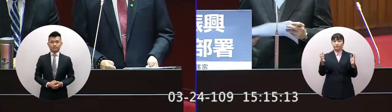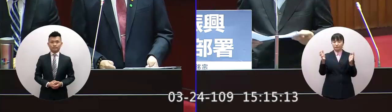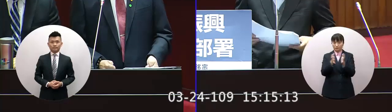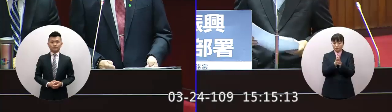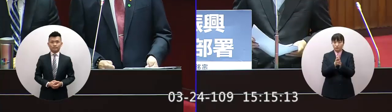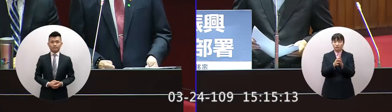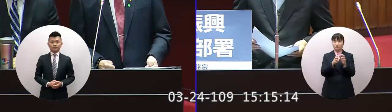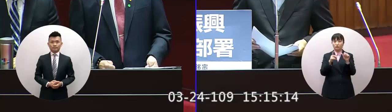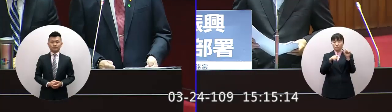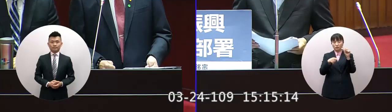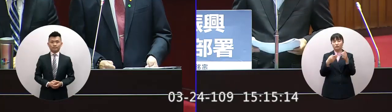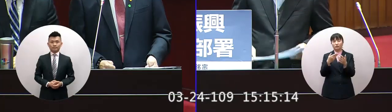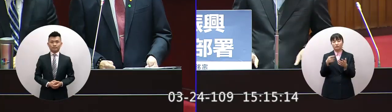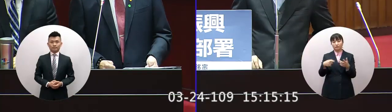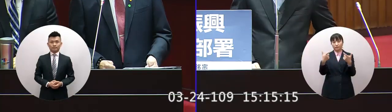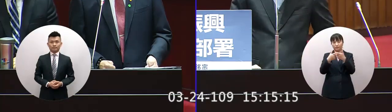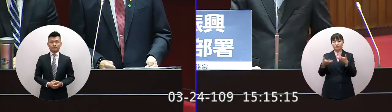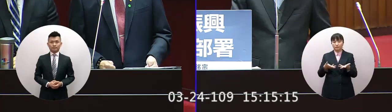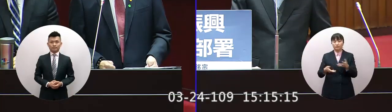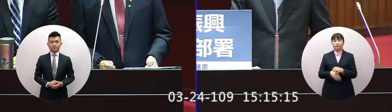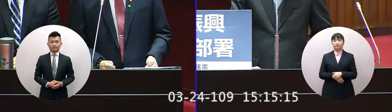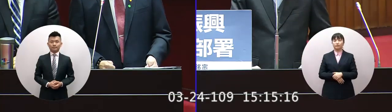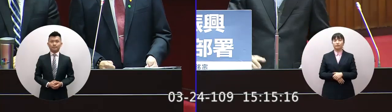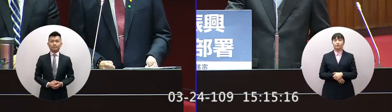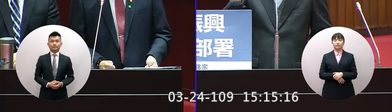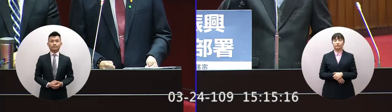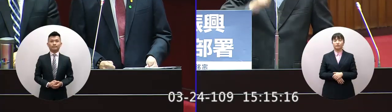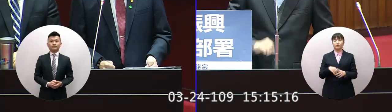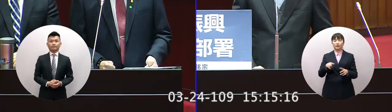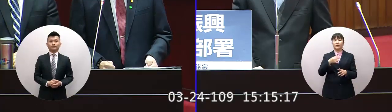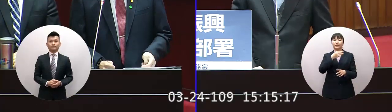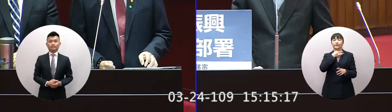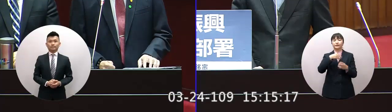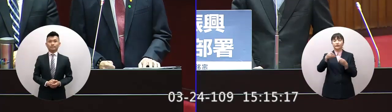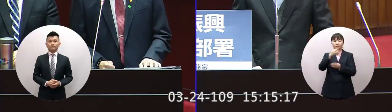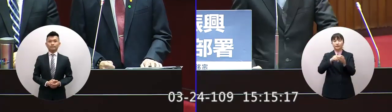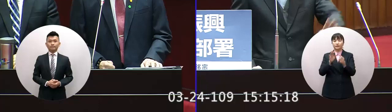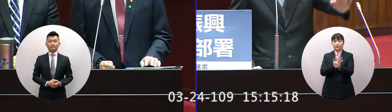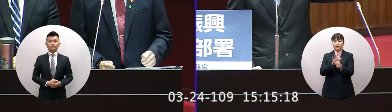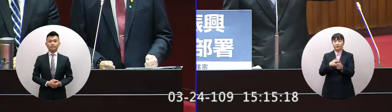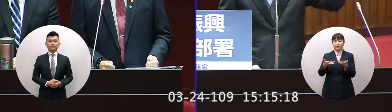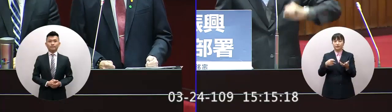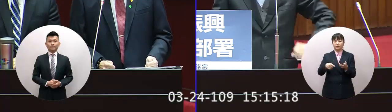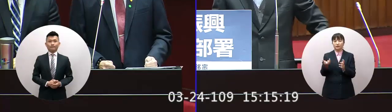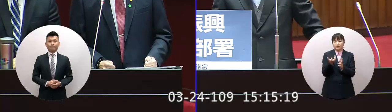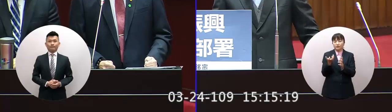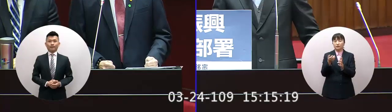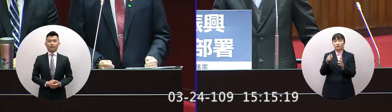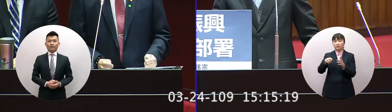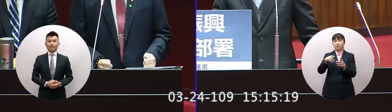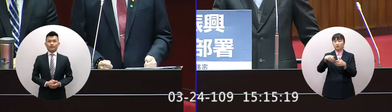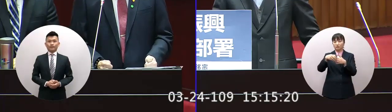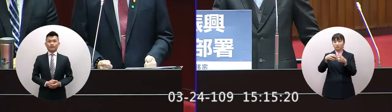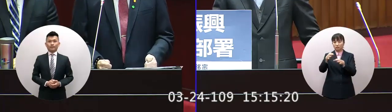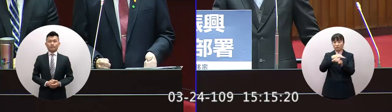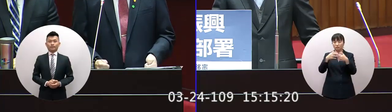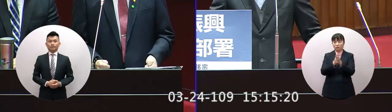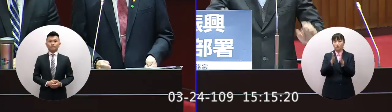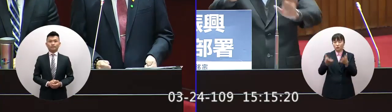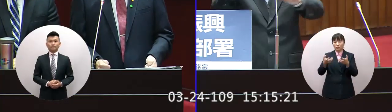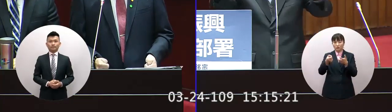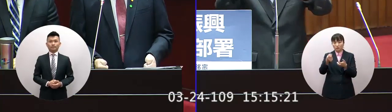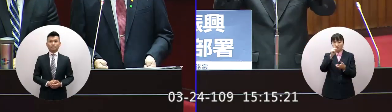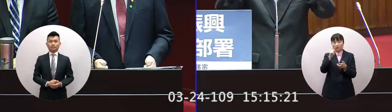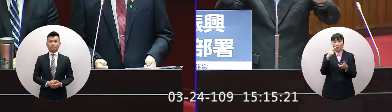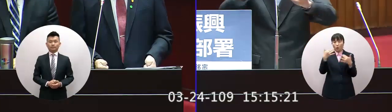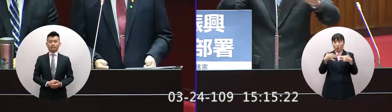共5个，这是配套。第二个纾困，刚刚陈欧波讲的，讲到重点了，